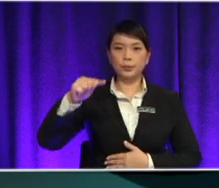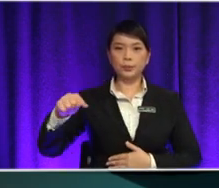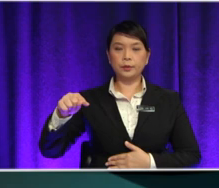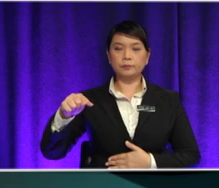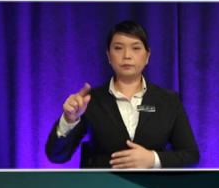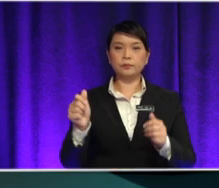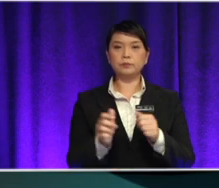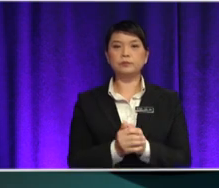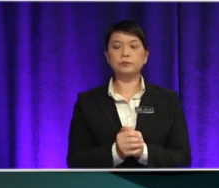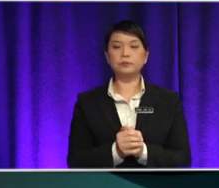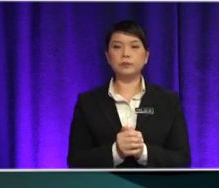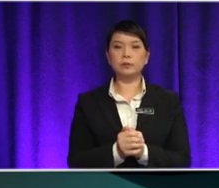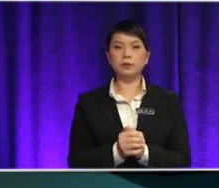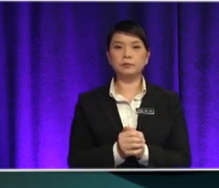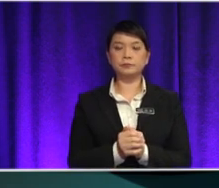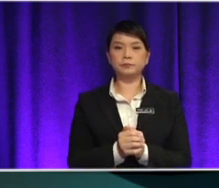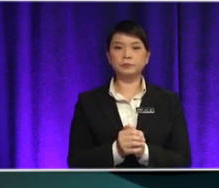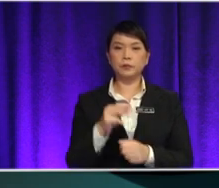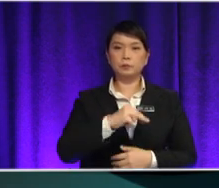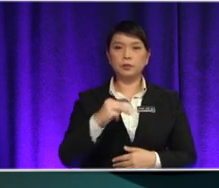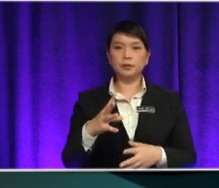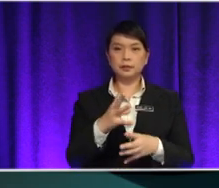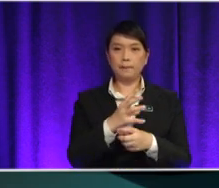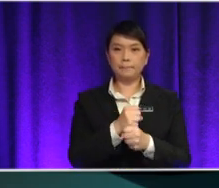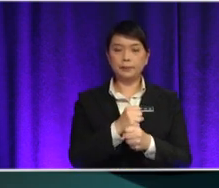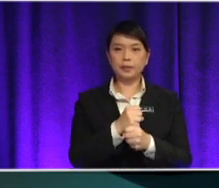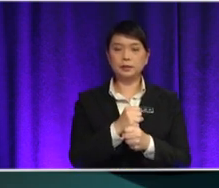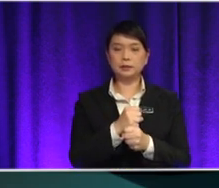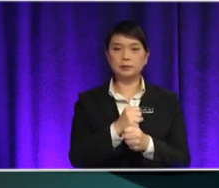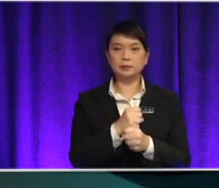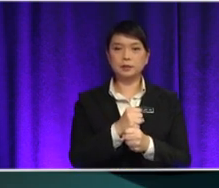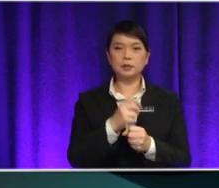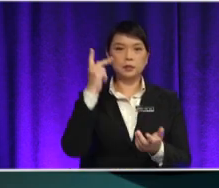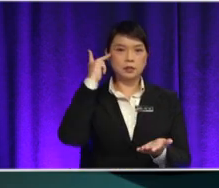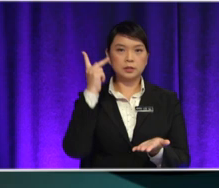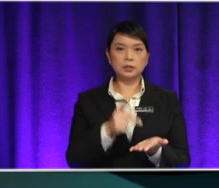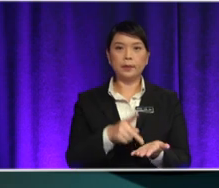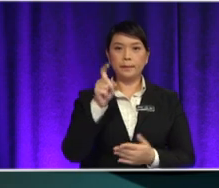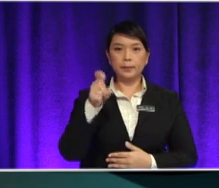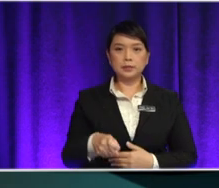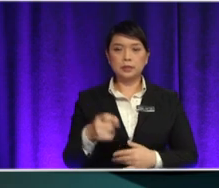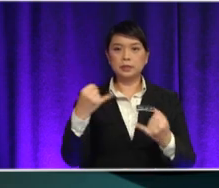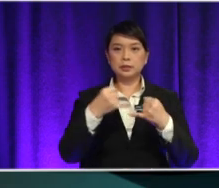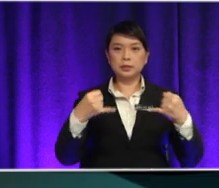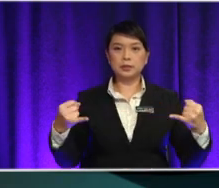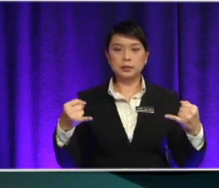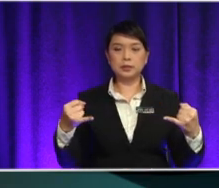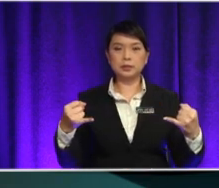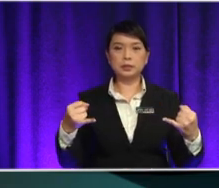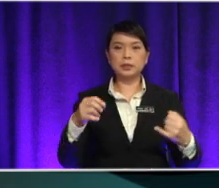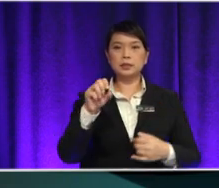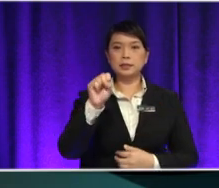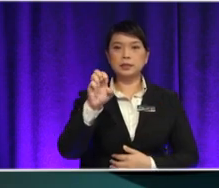tepat. Baik. Dan yang keempat, murid dapat mentafsir dan mengenal pasti jenis serakan bagi